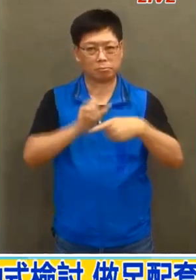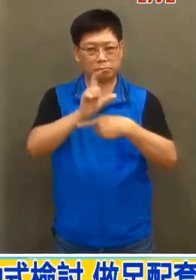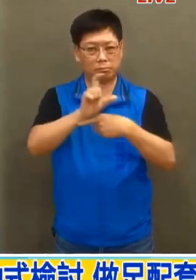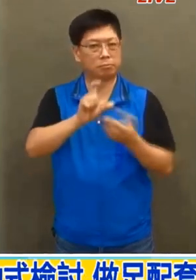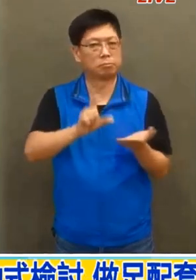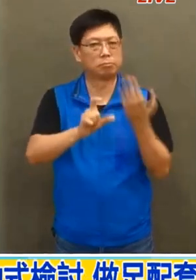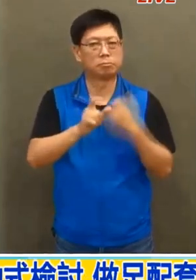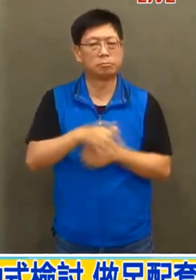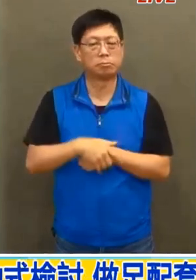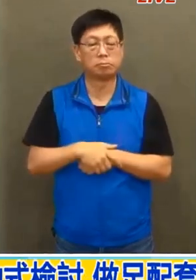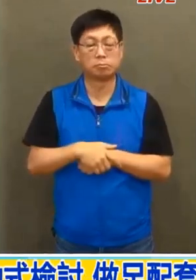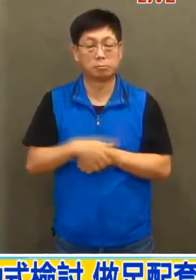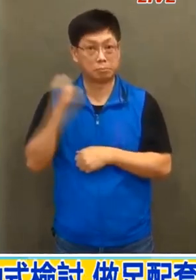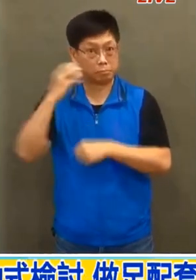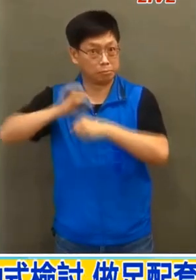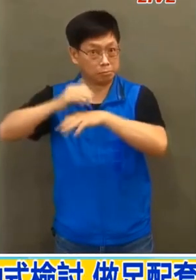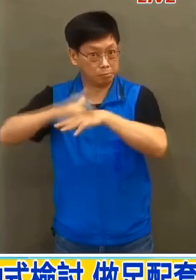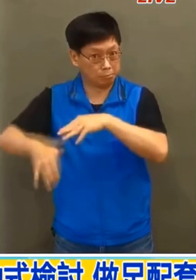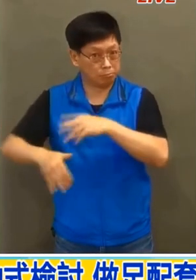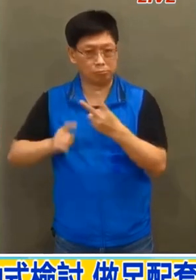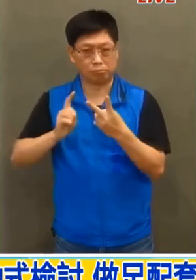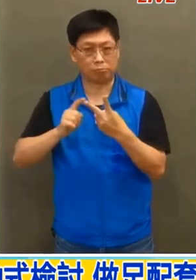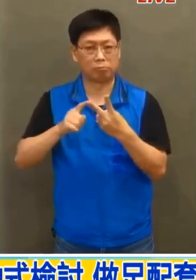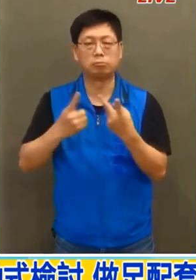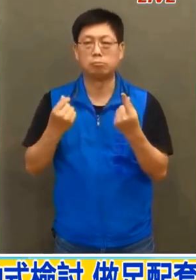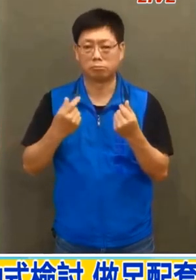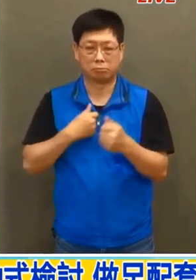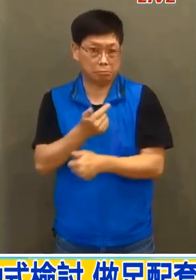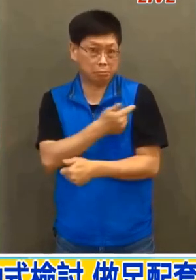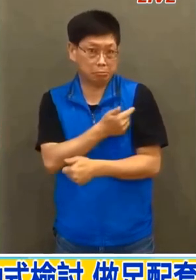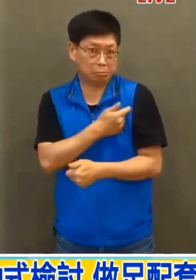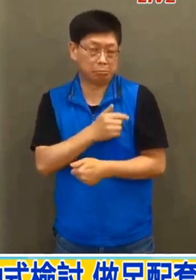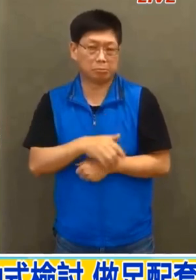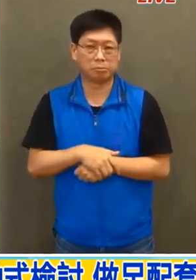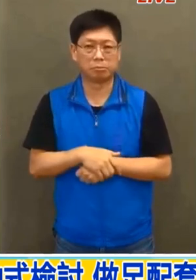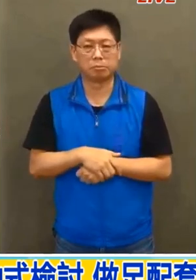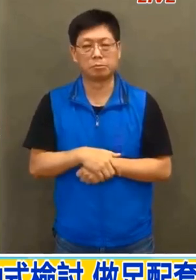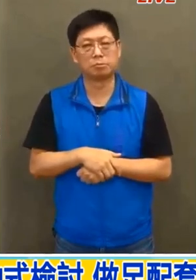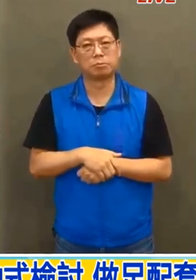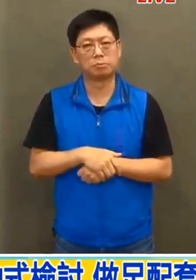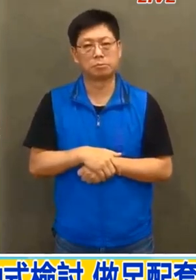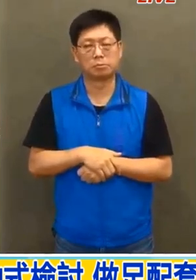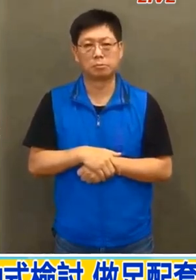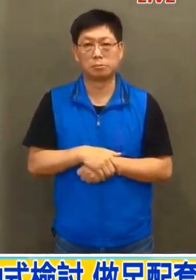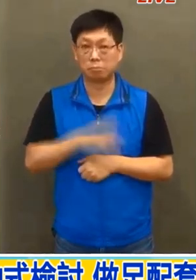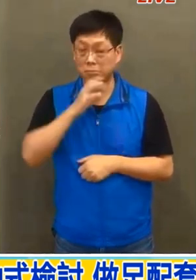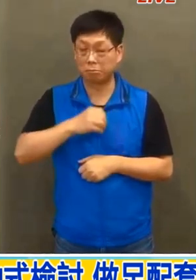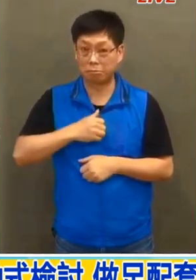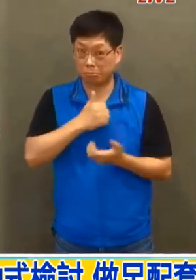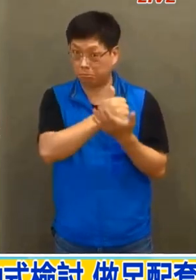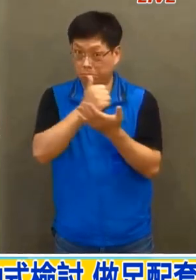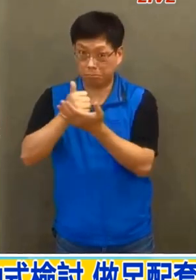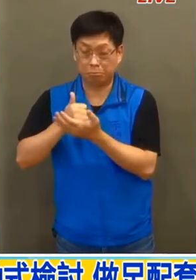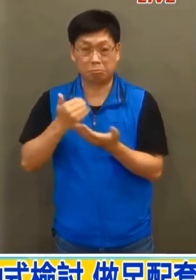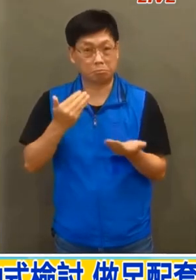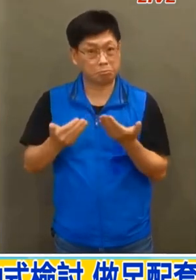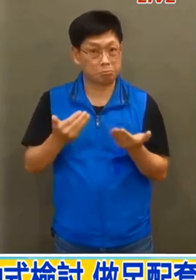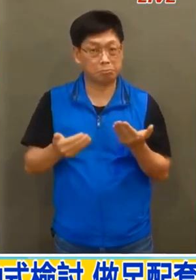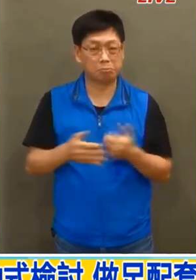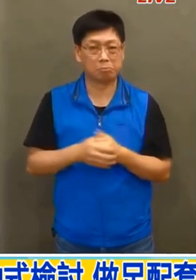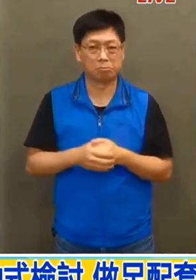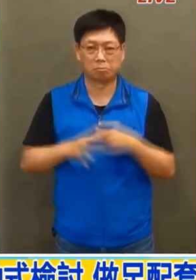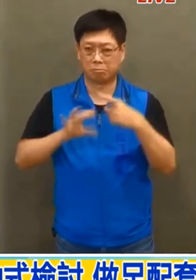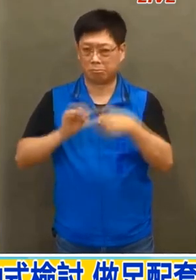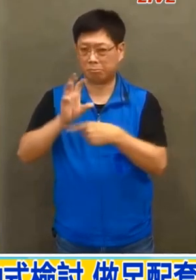60%，新加坡在整个疫苗的接种，所有的完成的接种疫苗